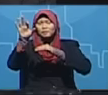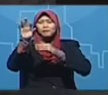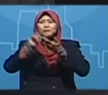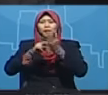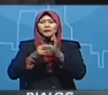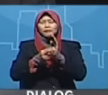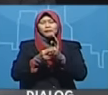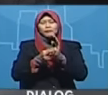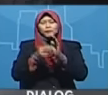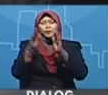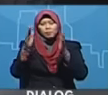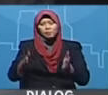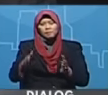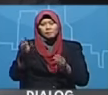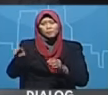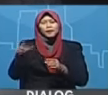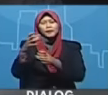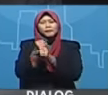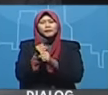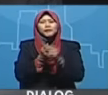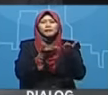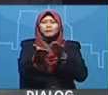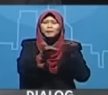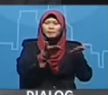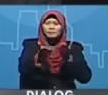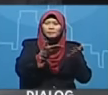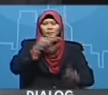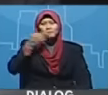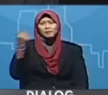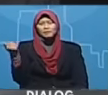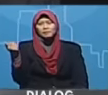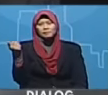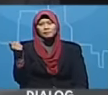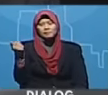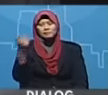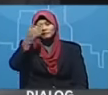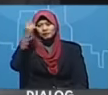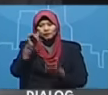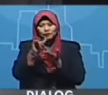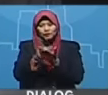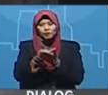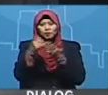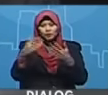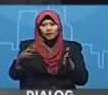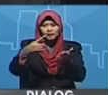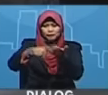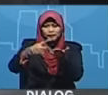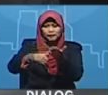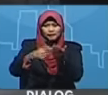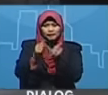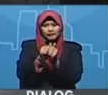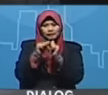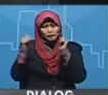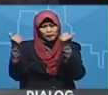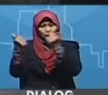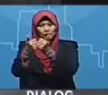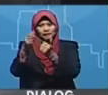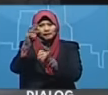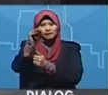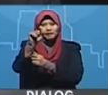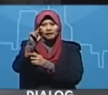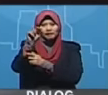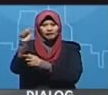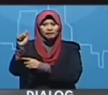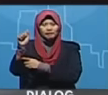tadi untuk dapat perkhidmatan yang sepatutnya mereka dapat. Okay. Sebab itu kita telah juga berbincang dengan pihak Persatuan Mata